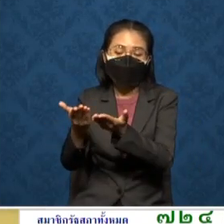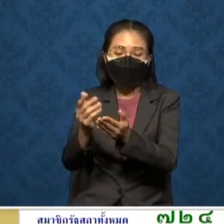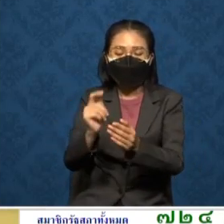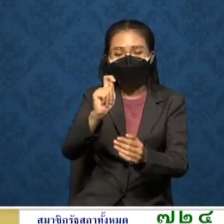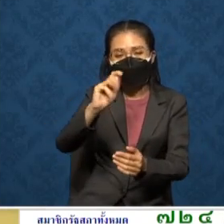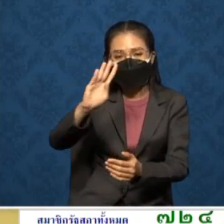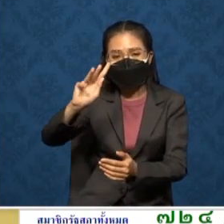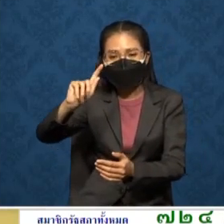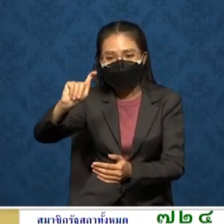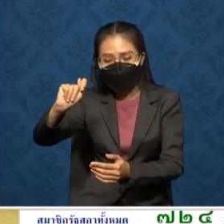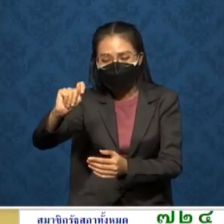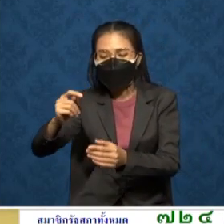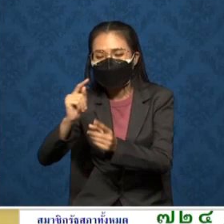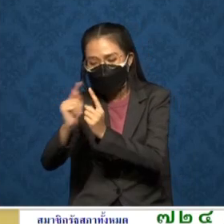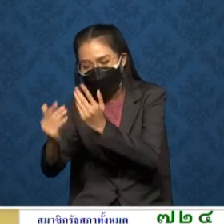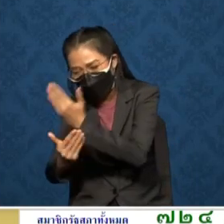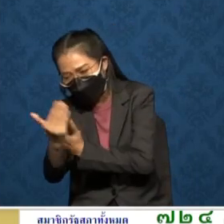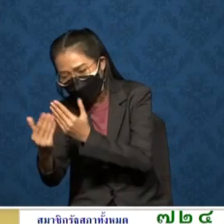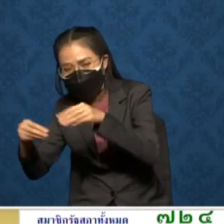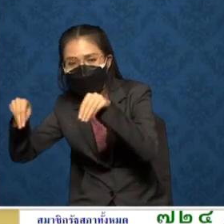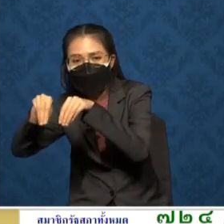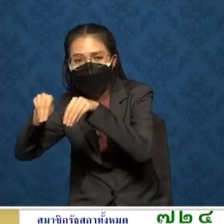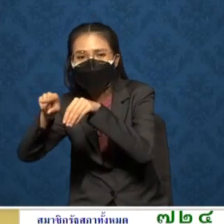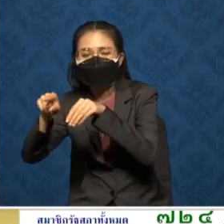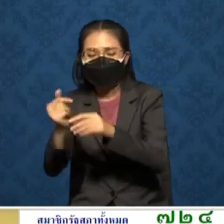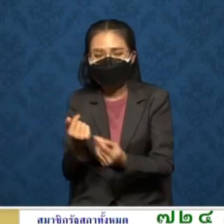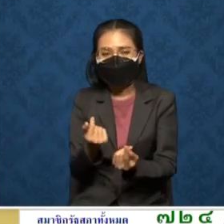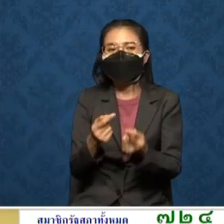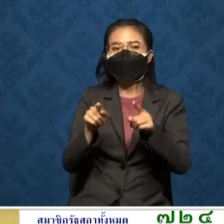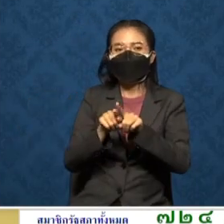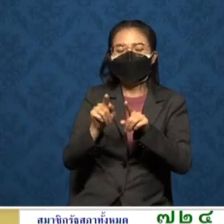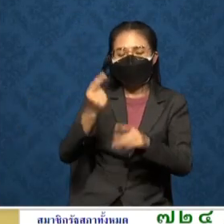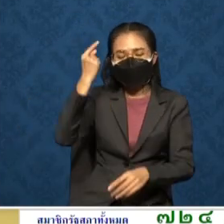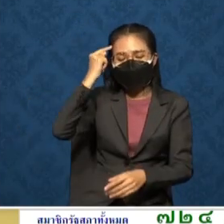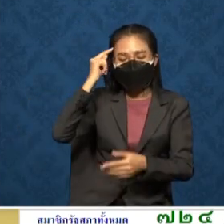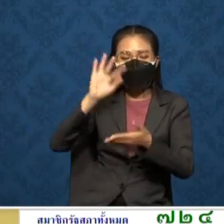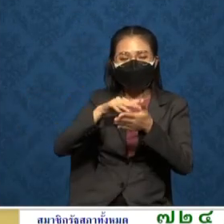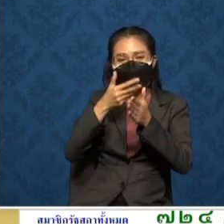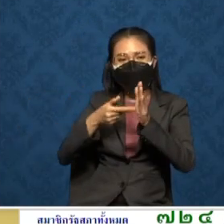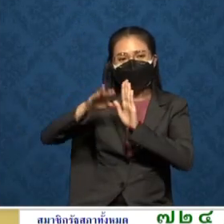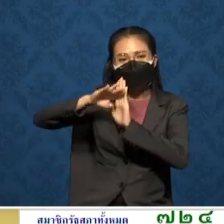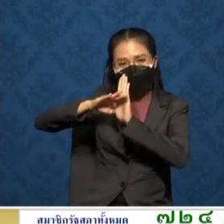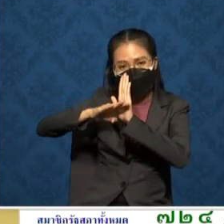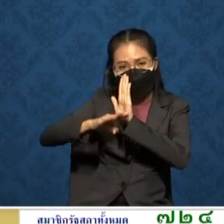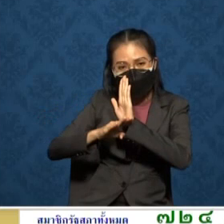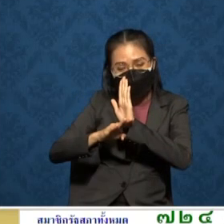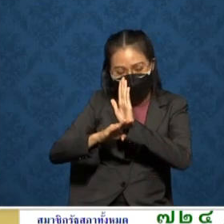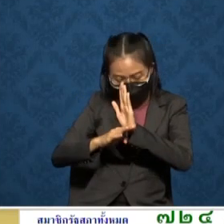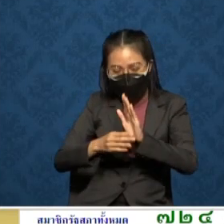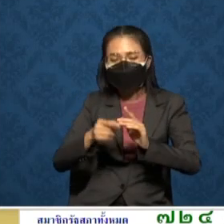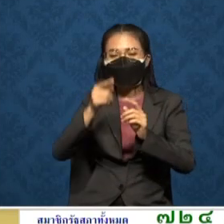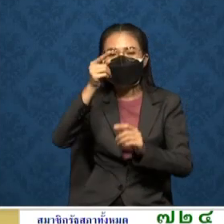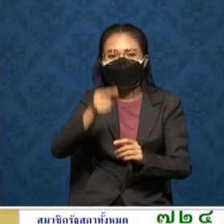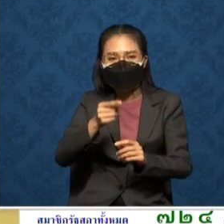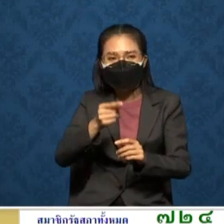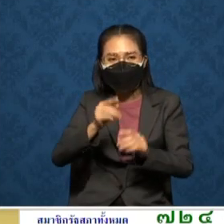ที่อยู่ข้างเคียงไปพลางก่อนเหล่านี้เป็นสิ่งที่คิดไว้แต่ถือว่าเป็นหน้าที่ที่จะต้อง